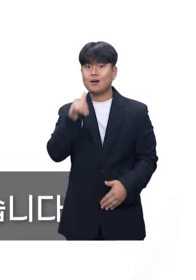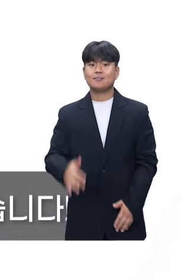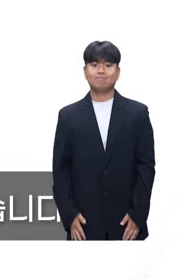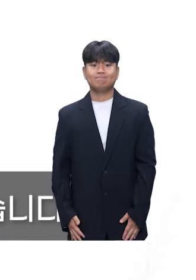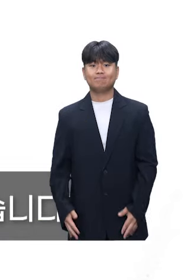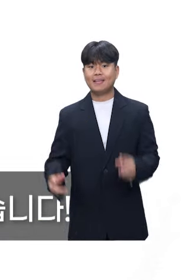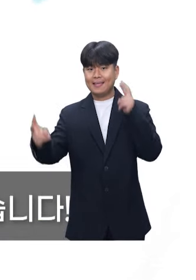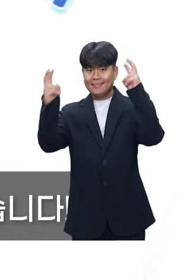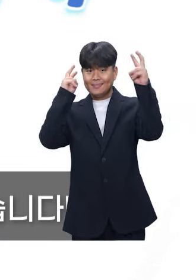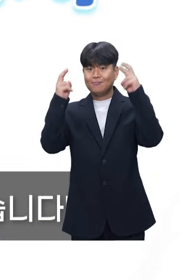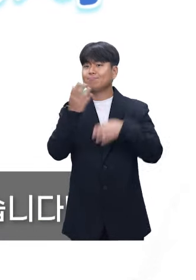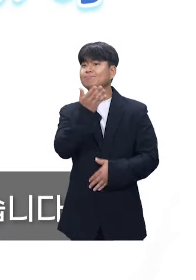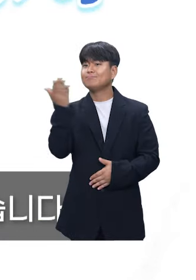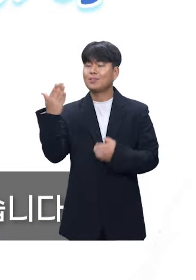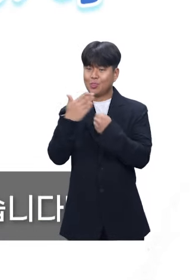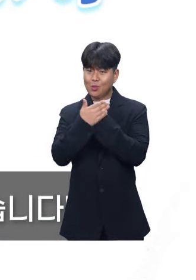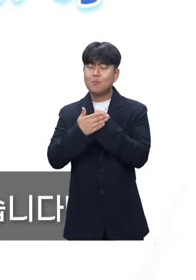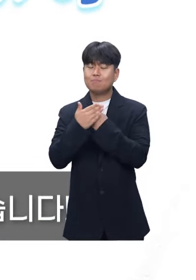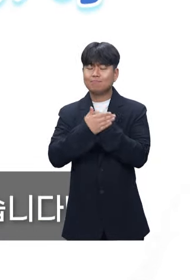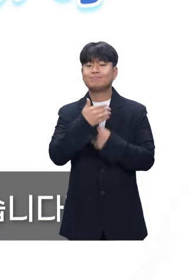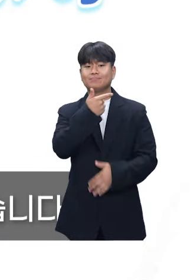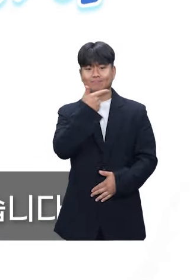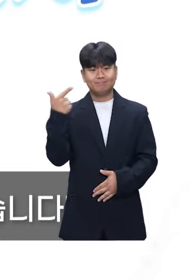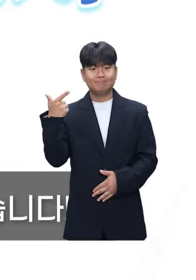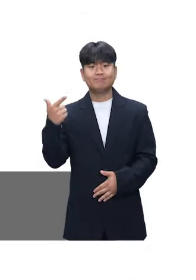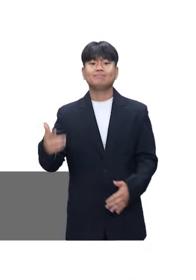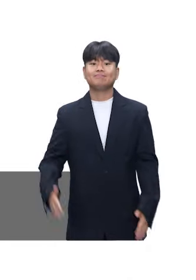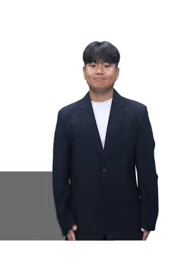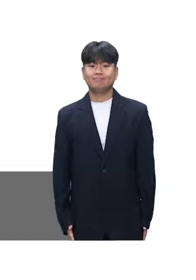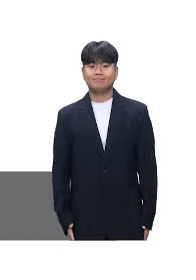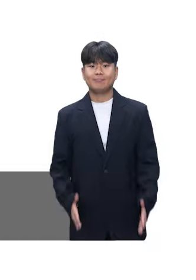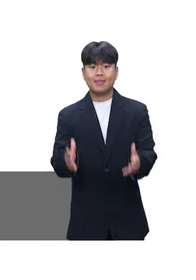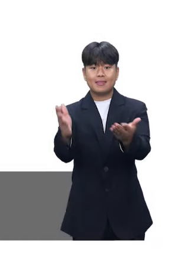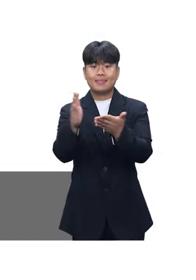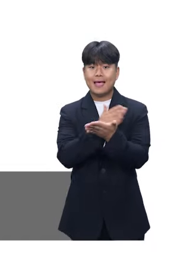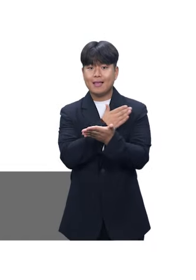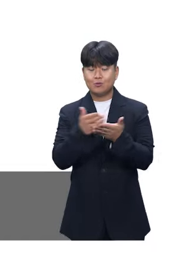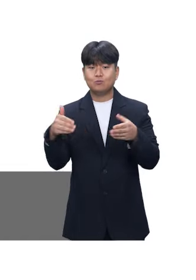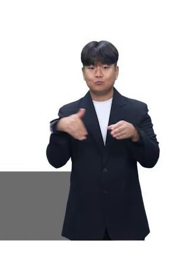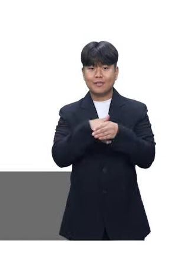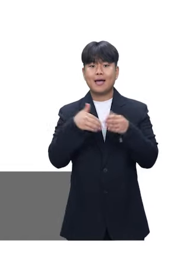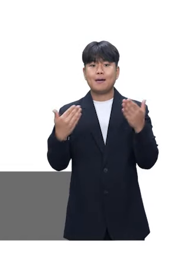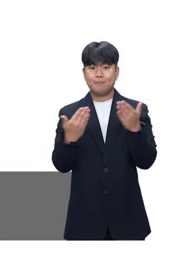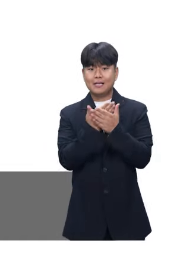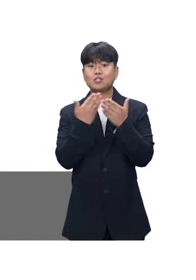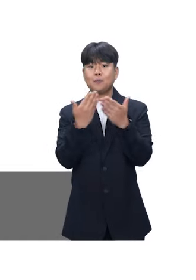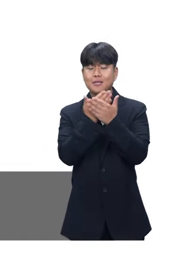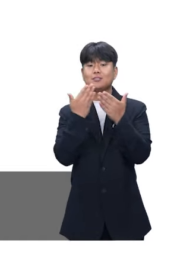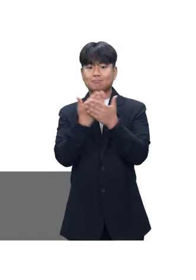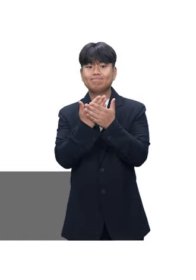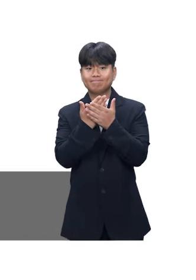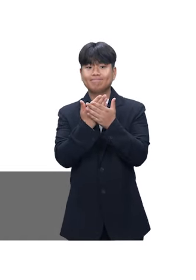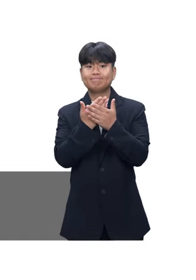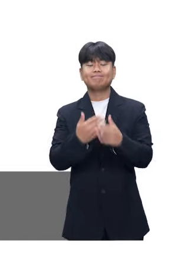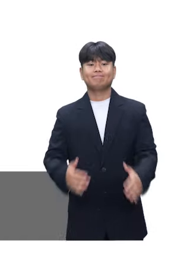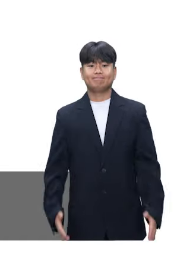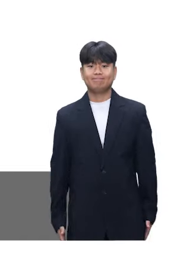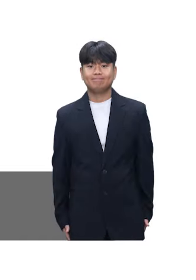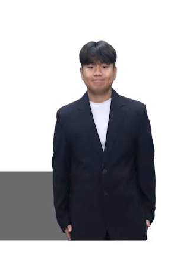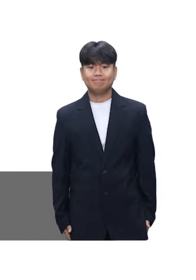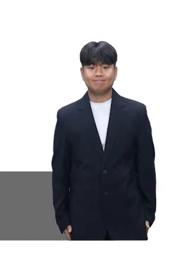기업인들의 나눔으로 안양시가 더 따뜻해질 수 있었습니다. 나눔 문화 확산으로 안양시의 마음 온도가 쑥쑥